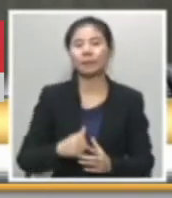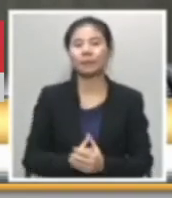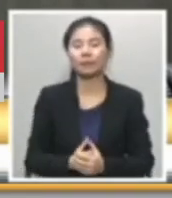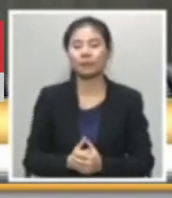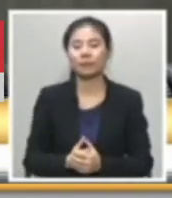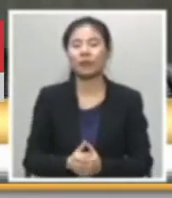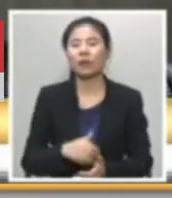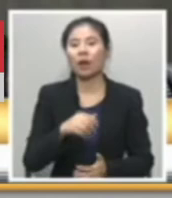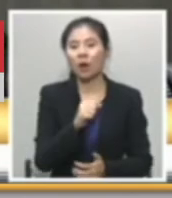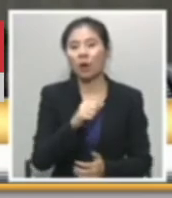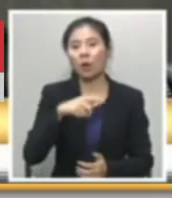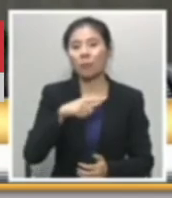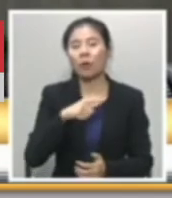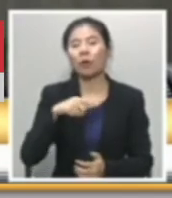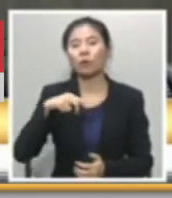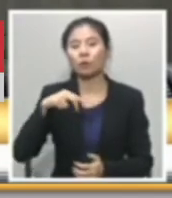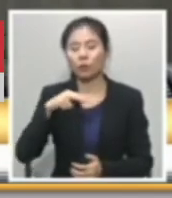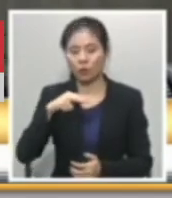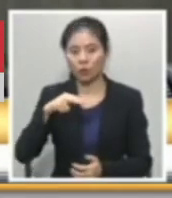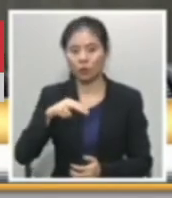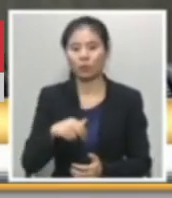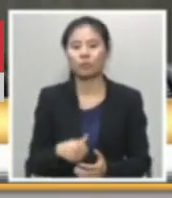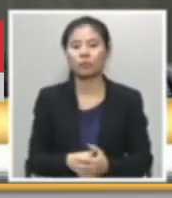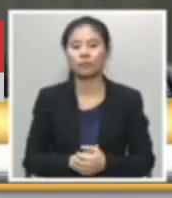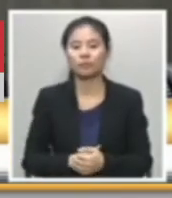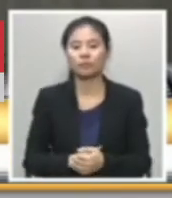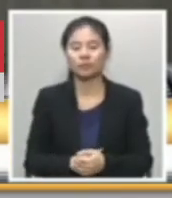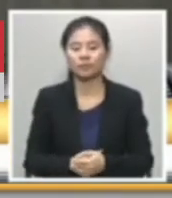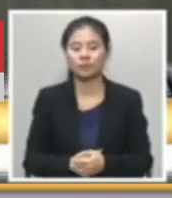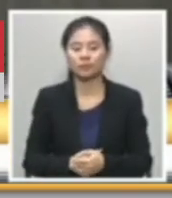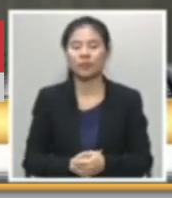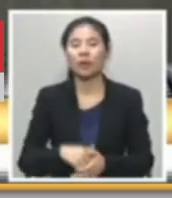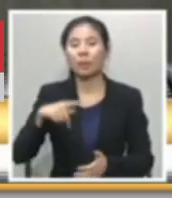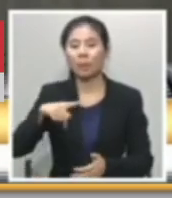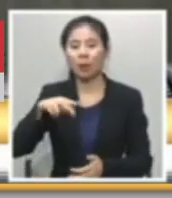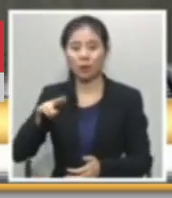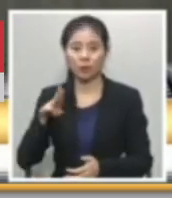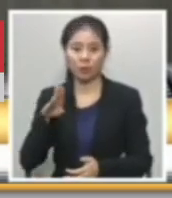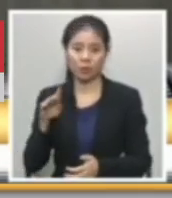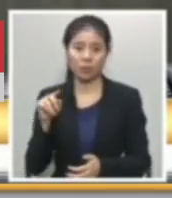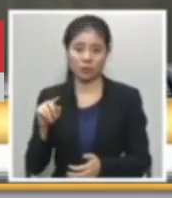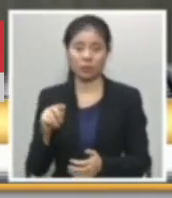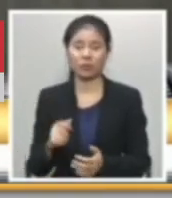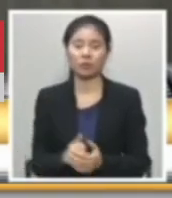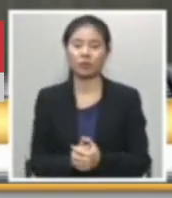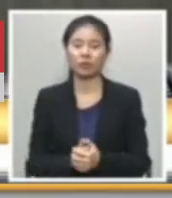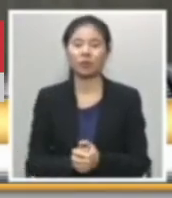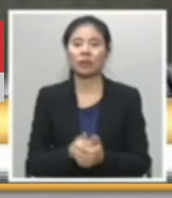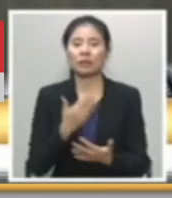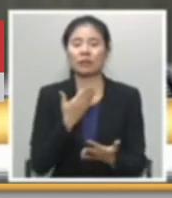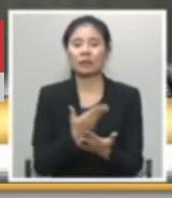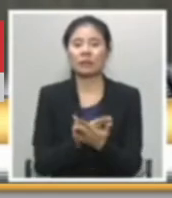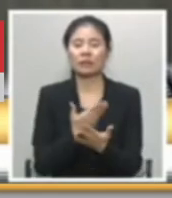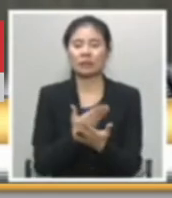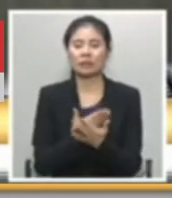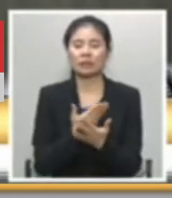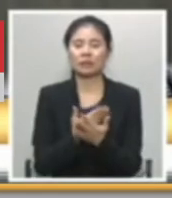กรปกครองส่วนท้องถิ่นพระราชบัญญัติวินัยการเงินการคลัง